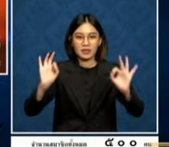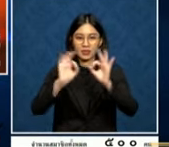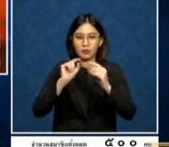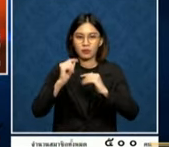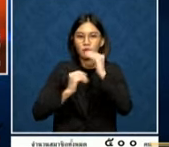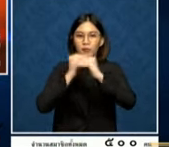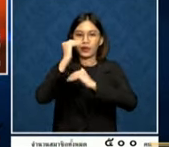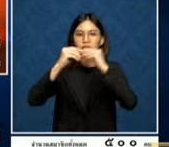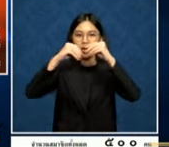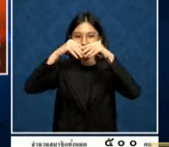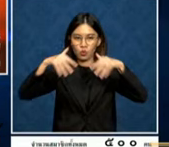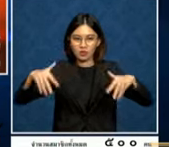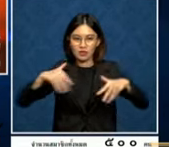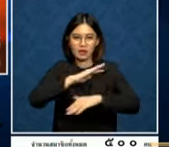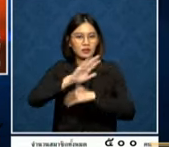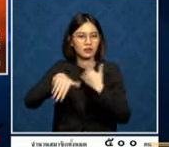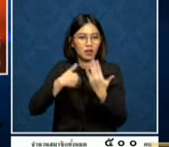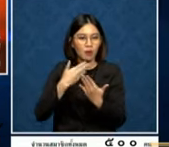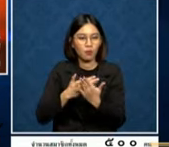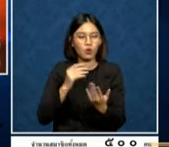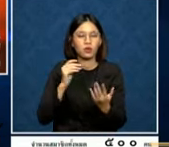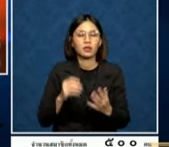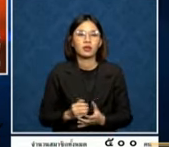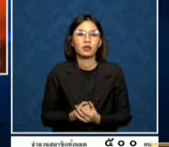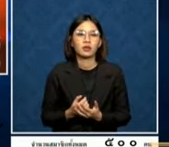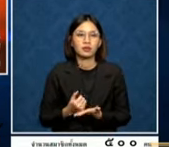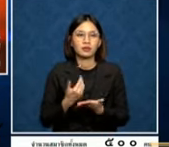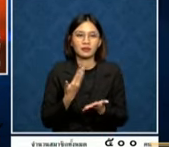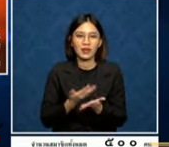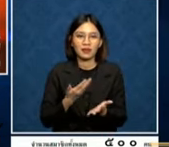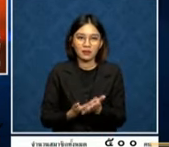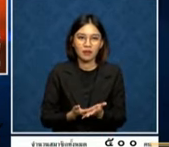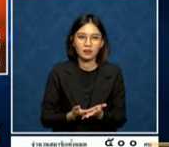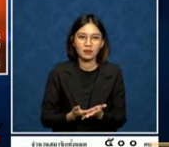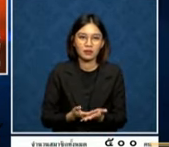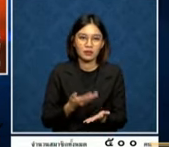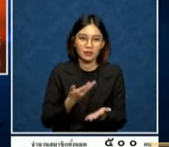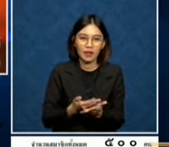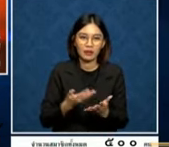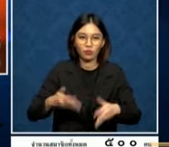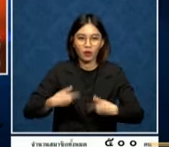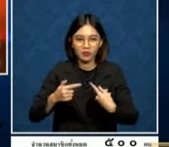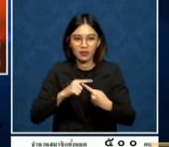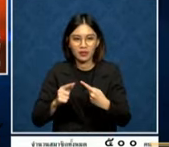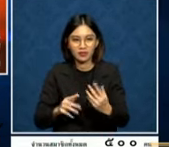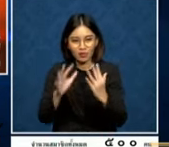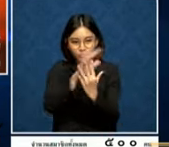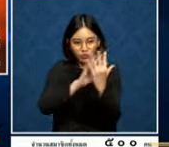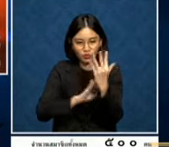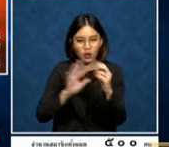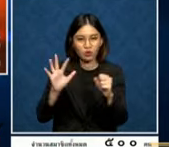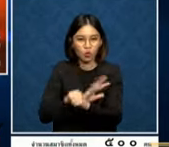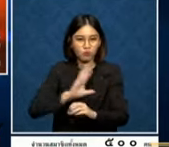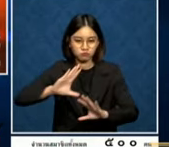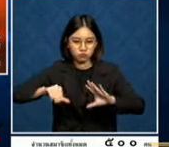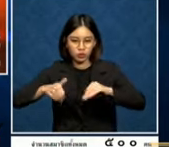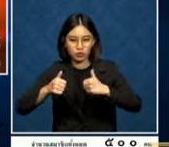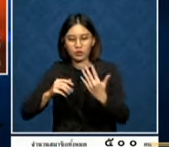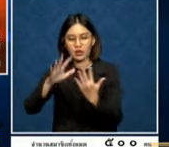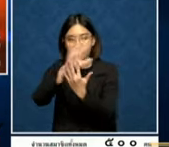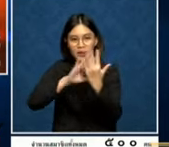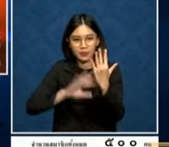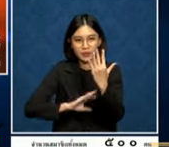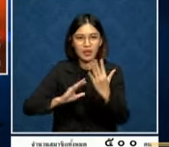การพัฒนาโครงสร้างโดยรวมและการกระและสามารถกระจายรายได้อย่าทั่วถึงและเป็นการพลิกฟื้นการท่องเที่ยวไทยได้อย่างยั่งยืนค่ะ